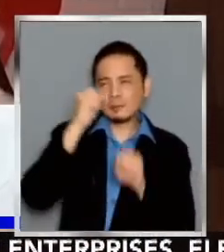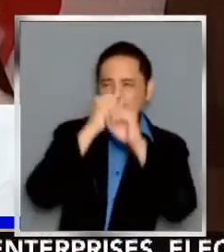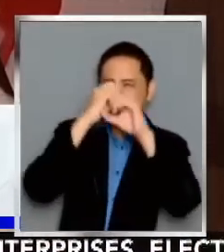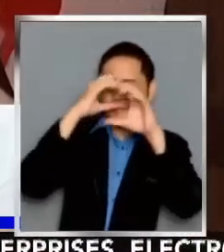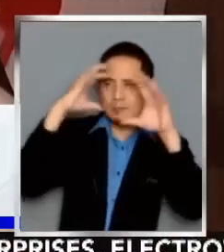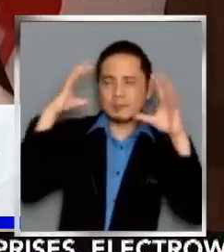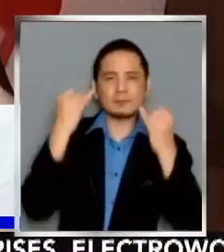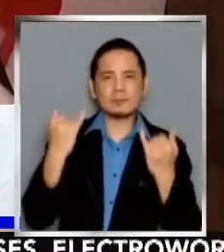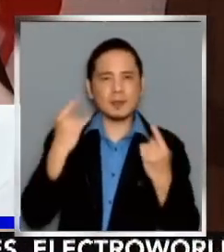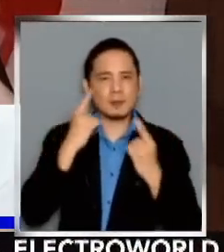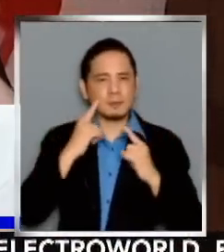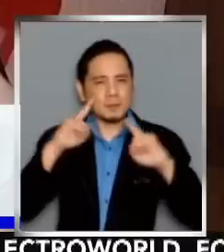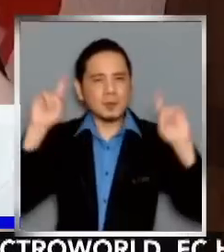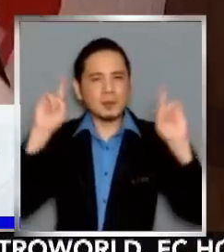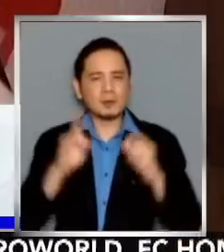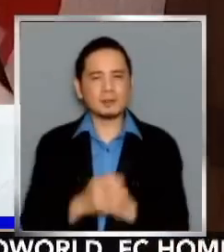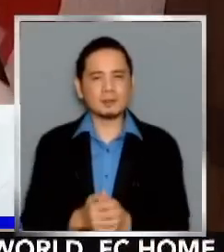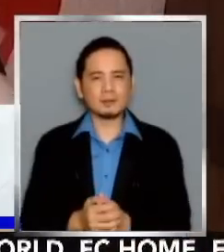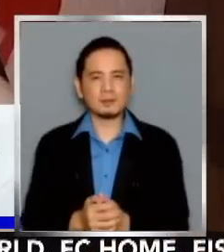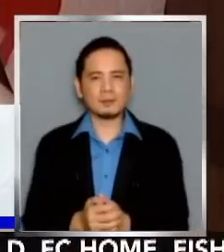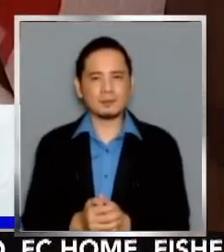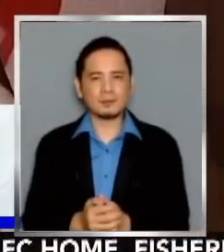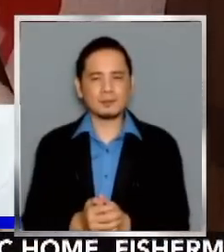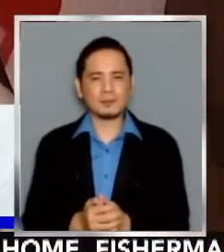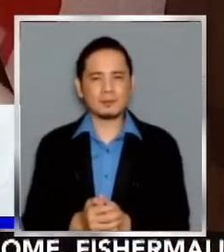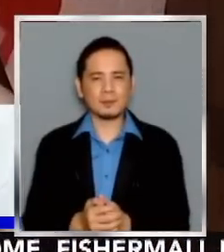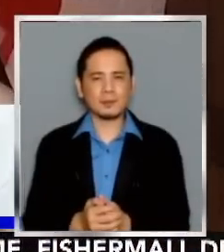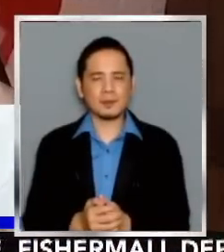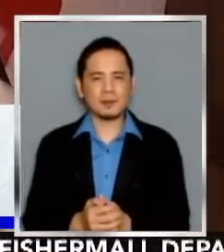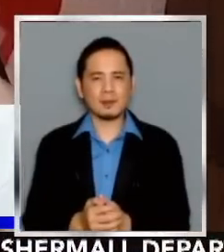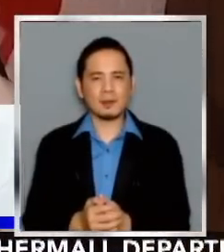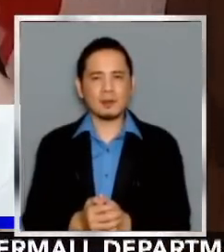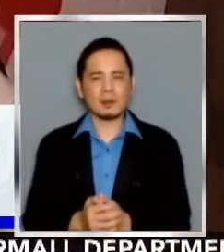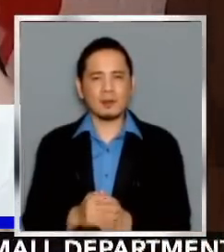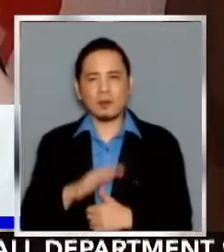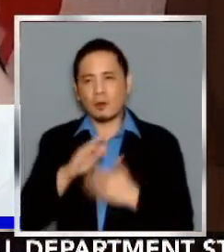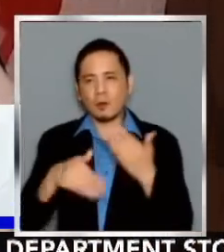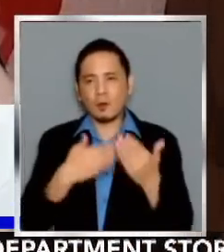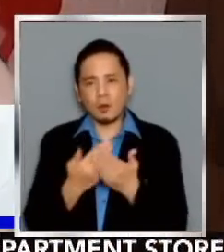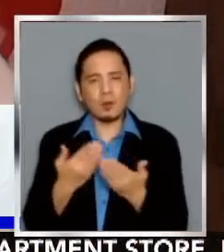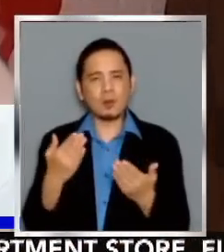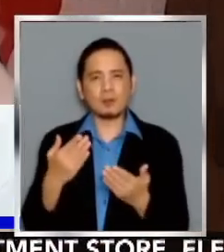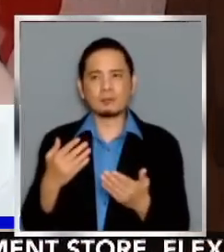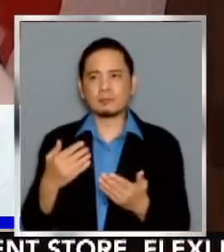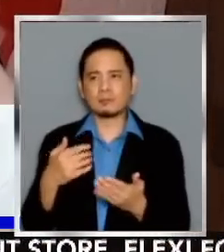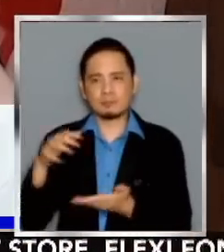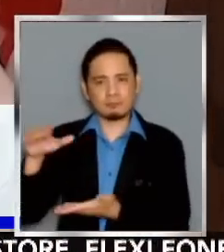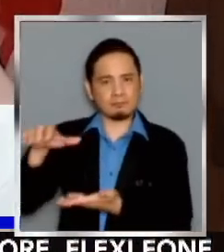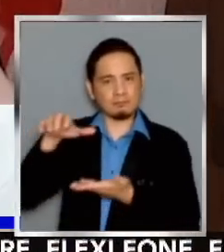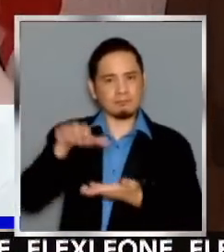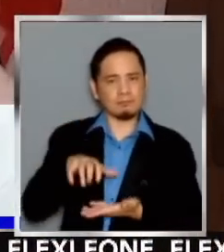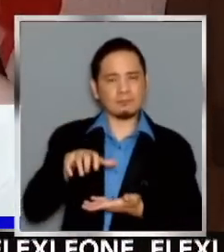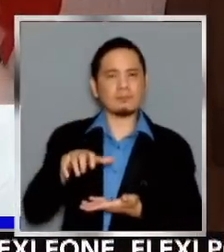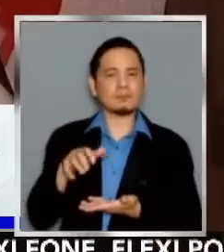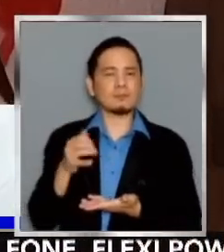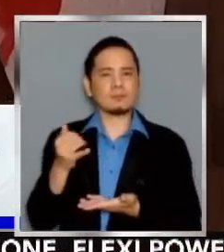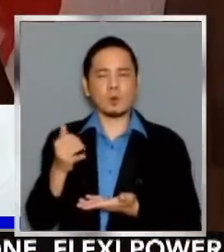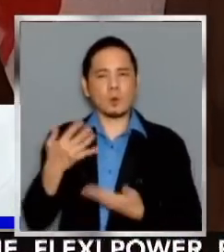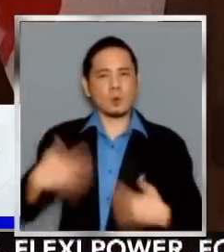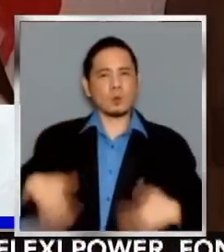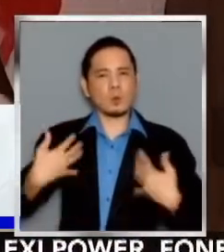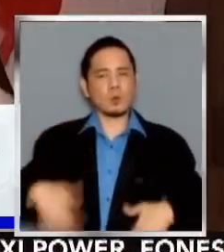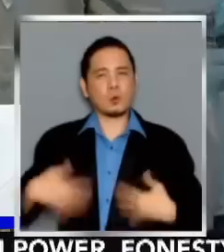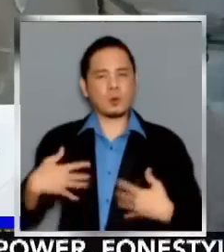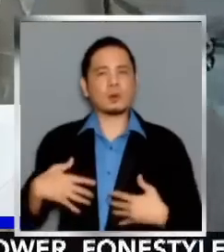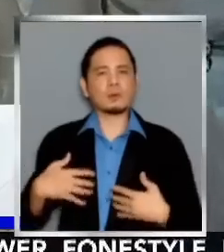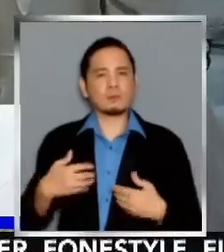lang ibalik yung mga natanggap ko. Sa taon na ito, sa mga taong espesyal sa